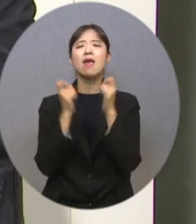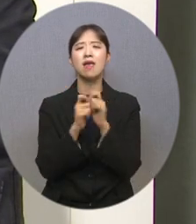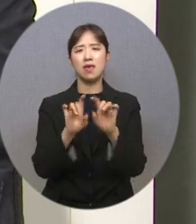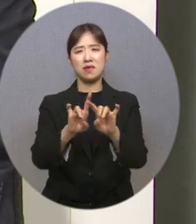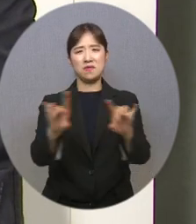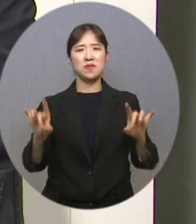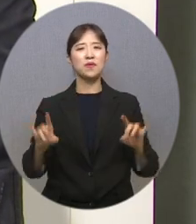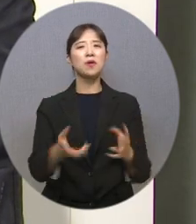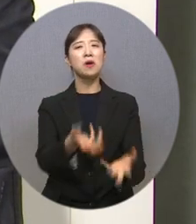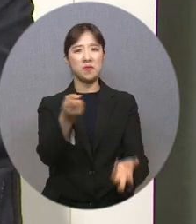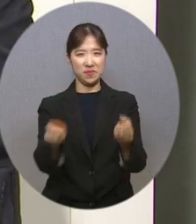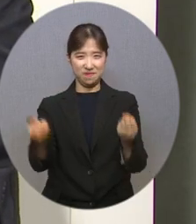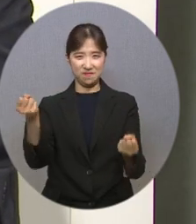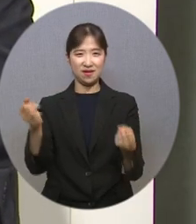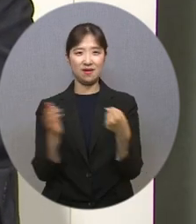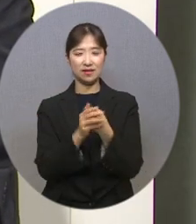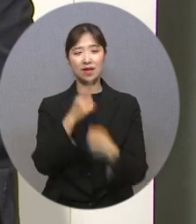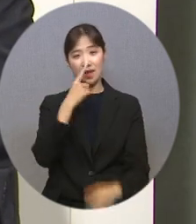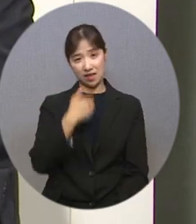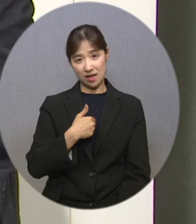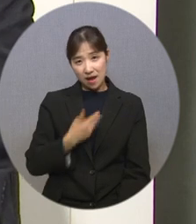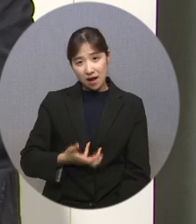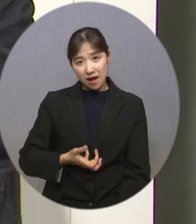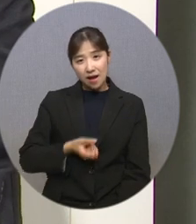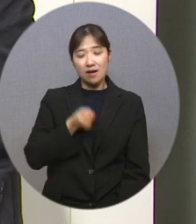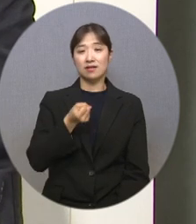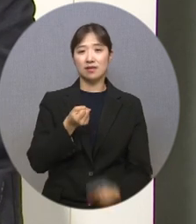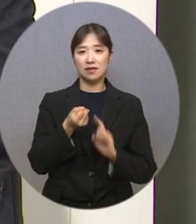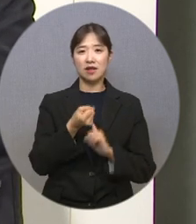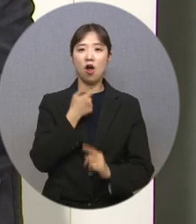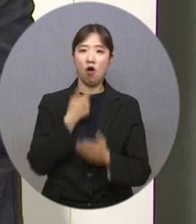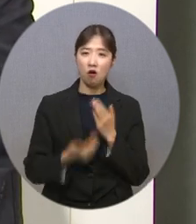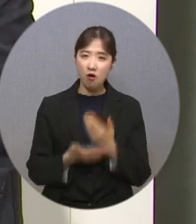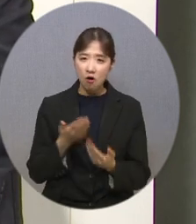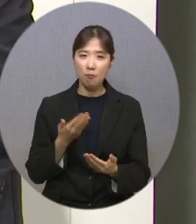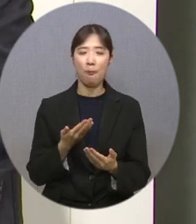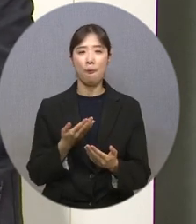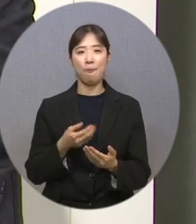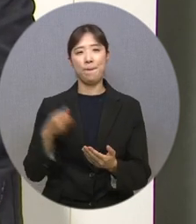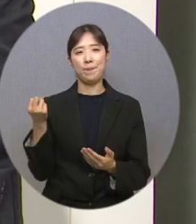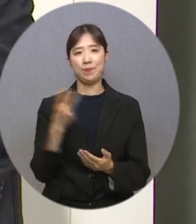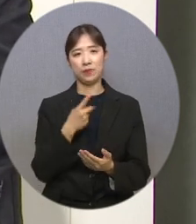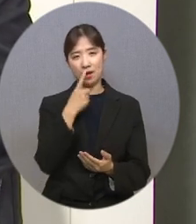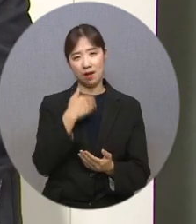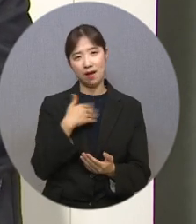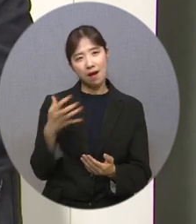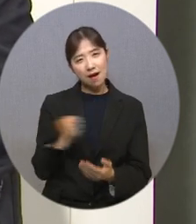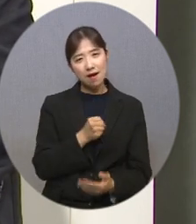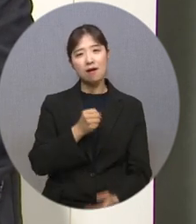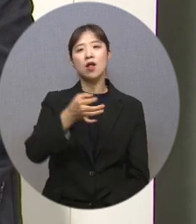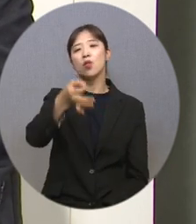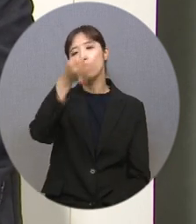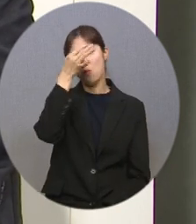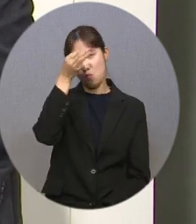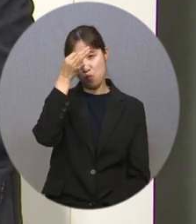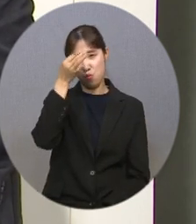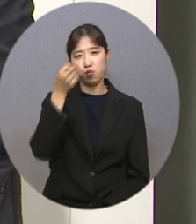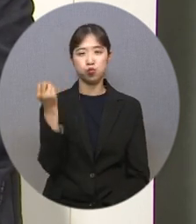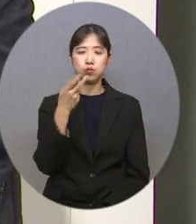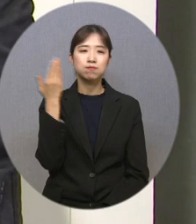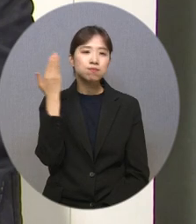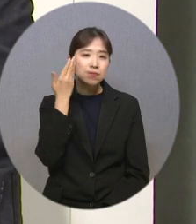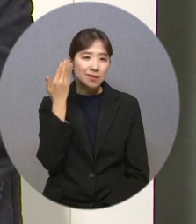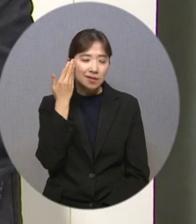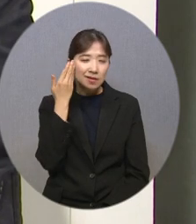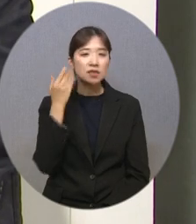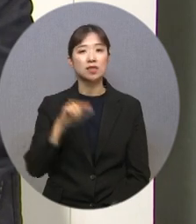그래서 정말 이제 자신이 가지고 있는 경험 그리고 자신이 가지고 있는 어떤 노하우 그리고 어떤